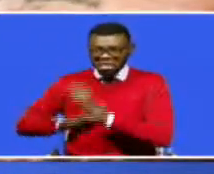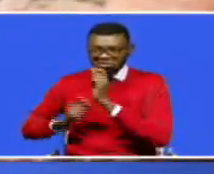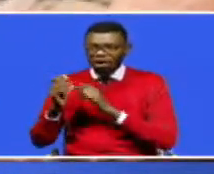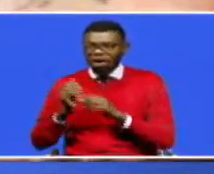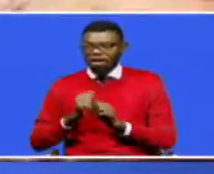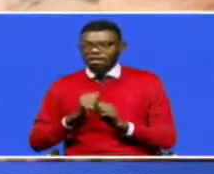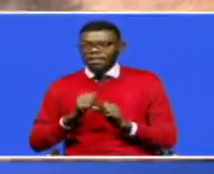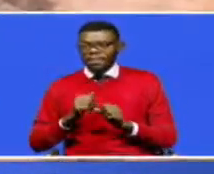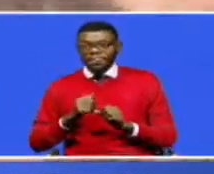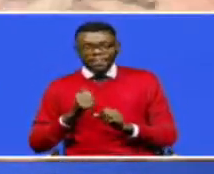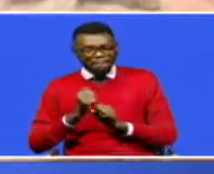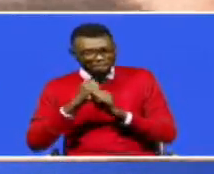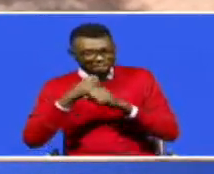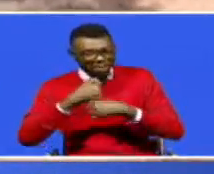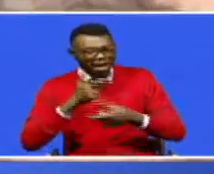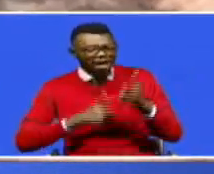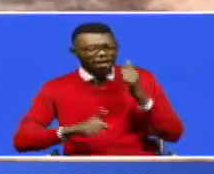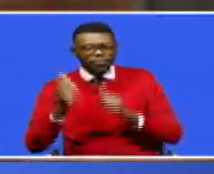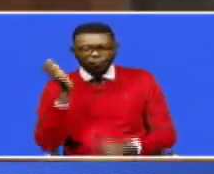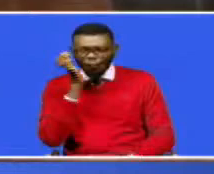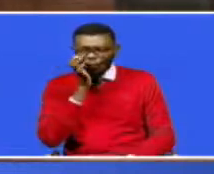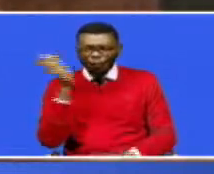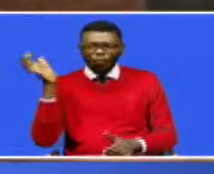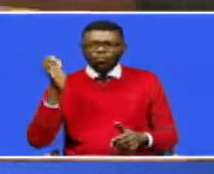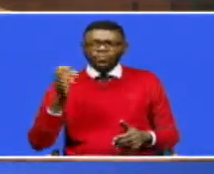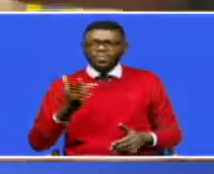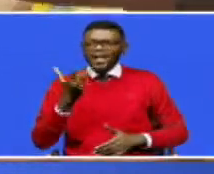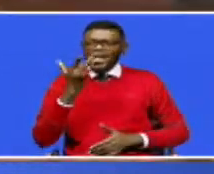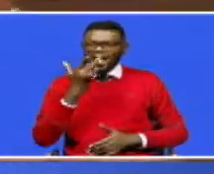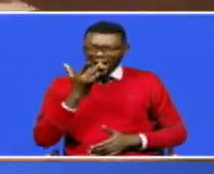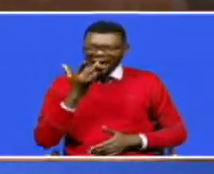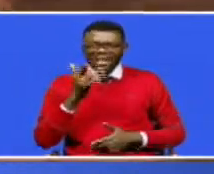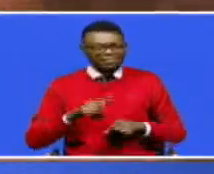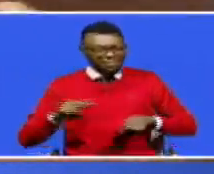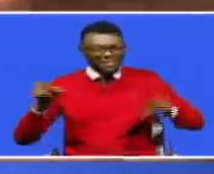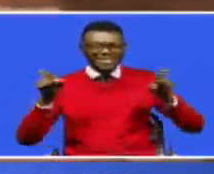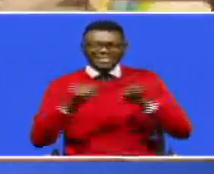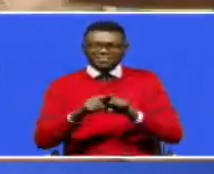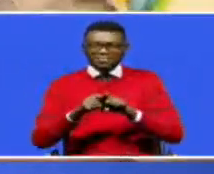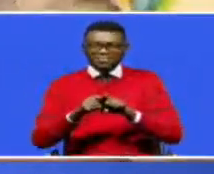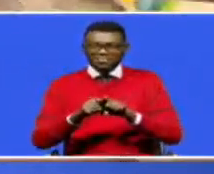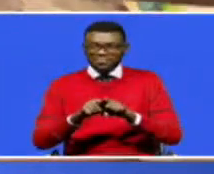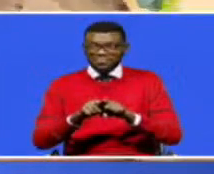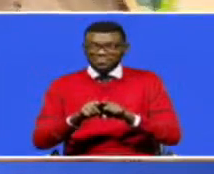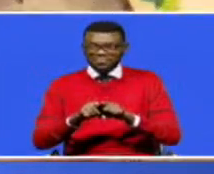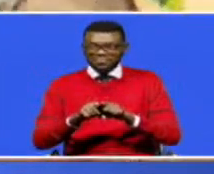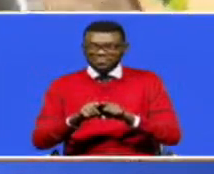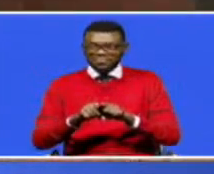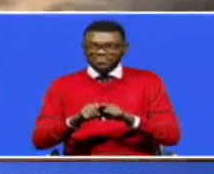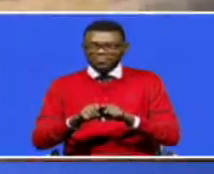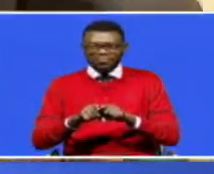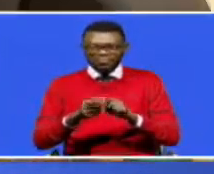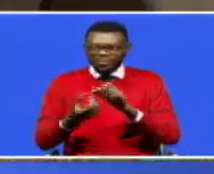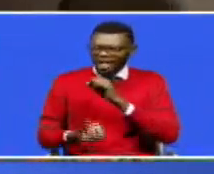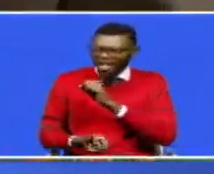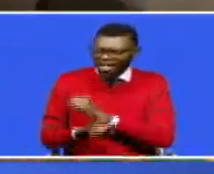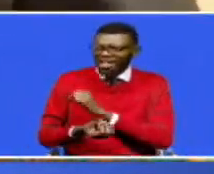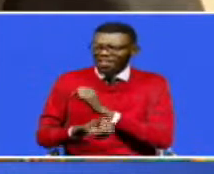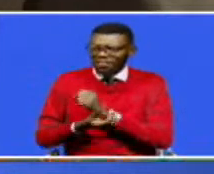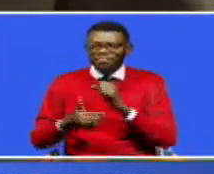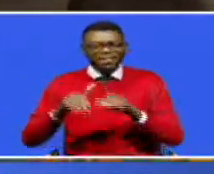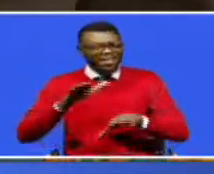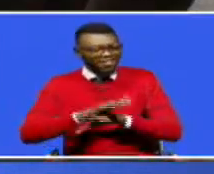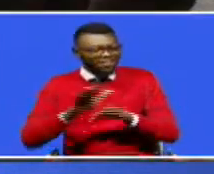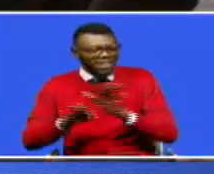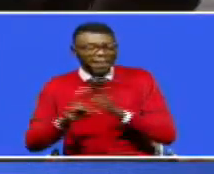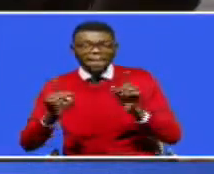ili kuhakikisha kuwa ladha asili ya Mursik inasalia. Kemboi, ambaye alituchukua hatua kwa hatua,